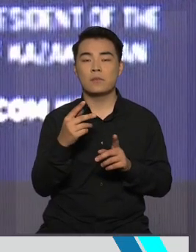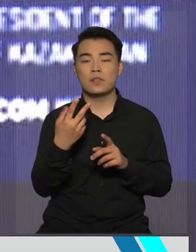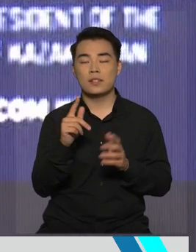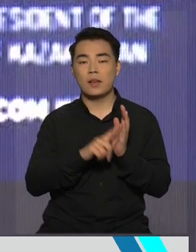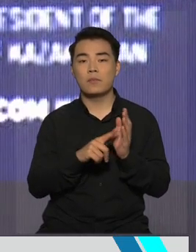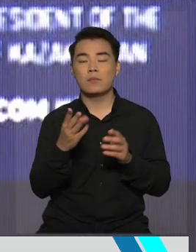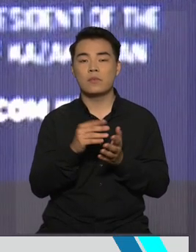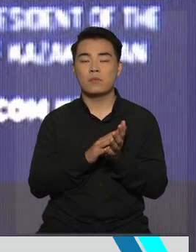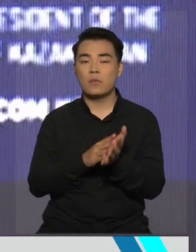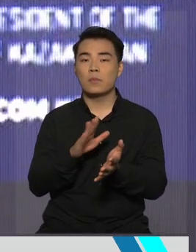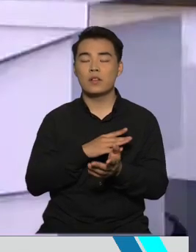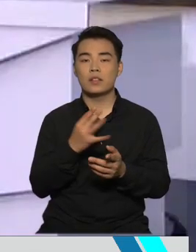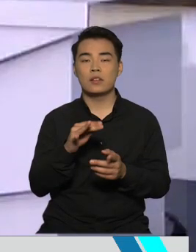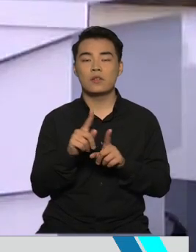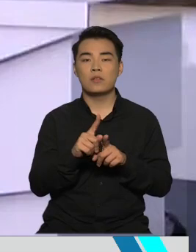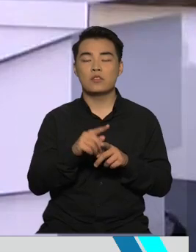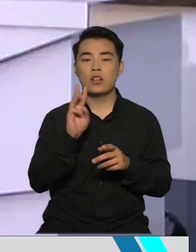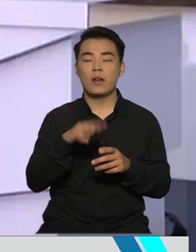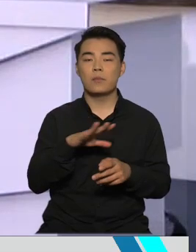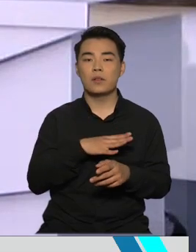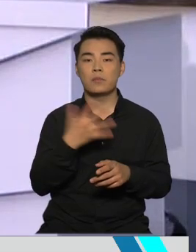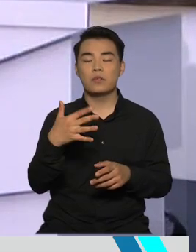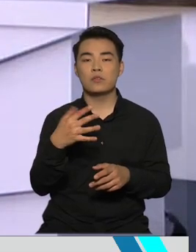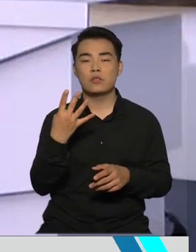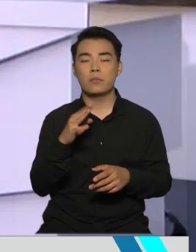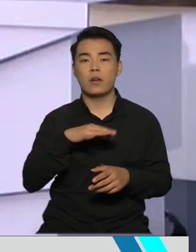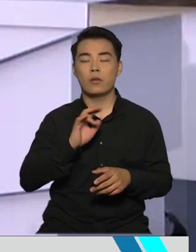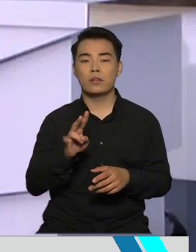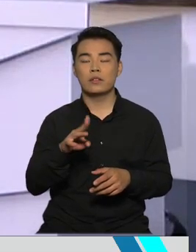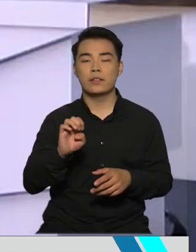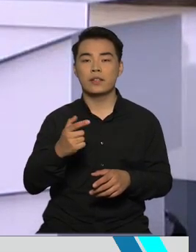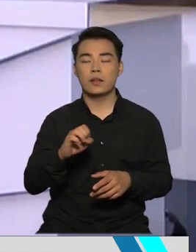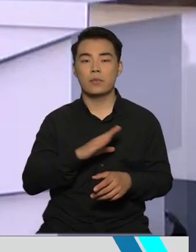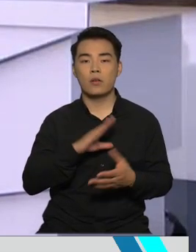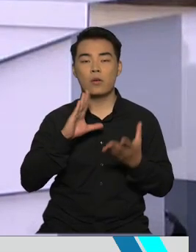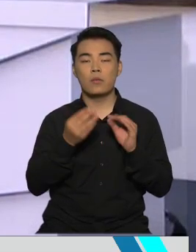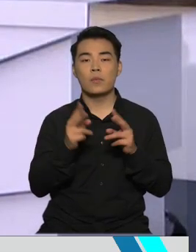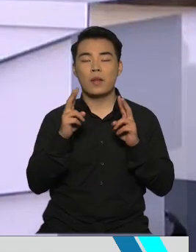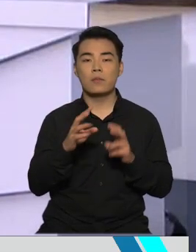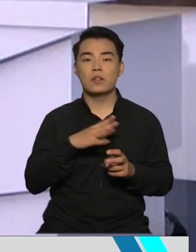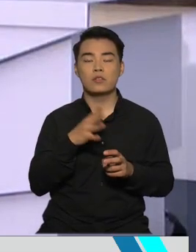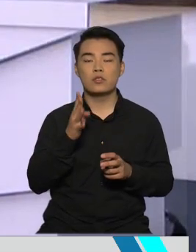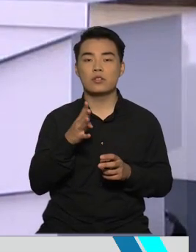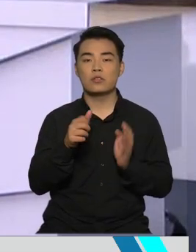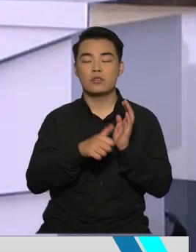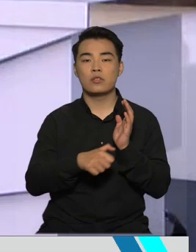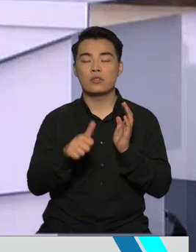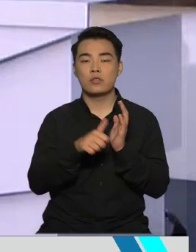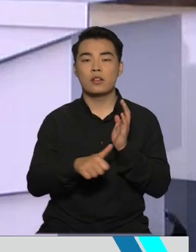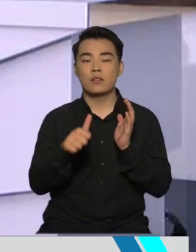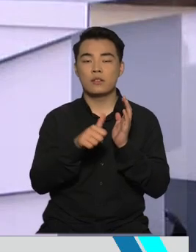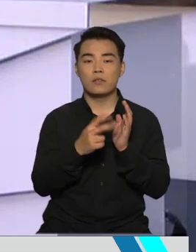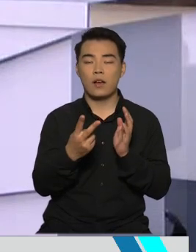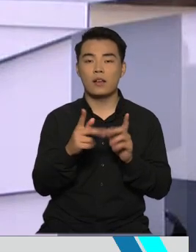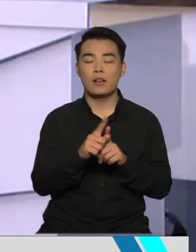300 административных штрафов на сумму более 54 миллионов тенге. Рассмотрено 4662